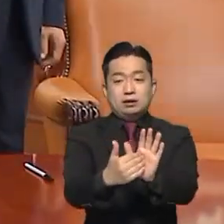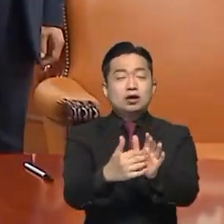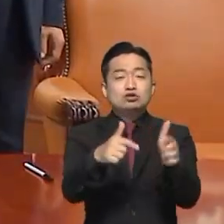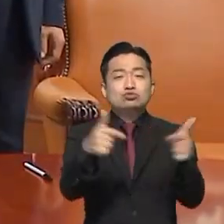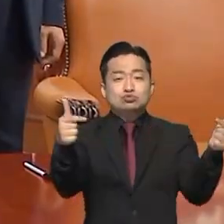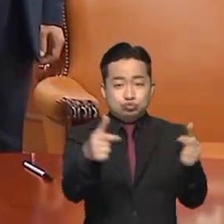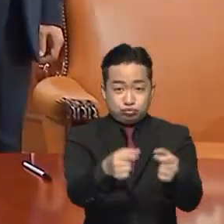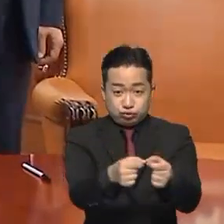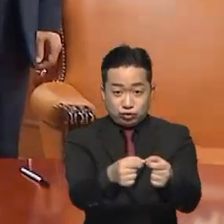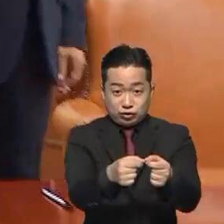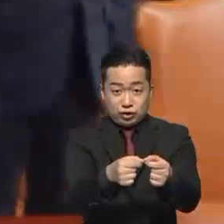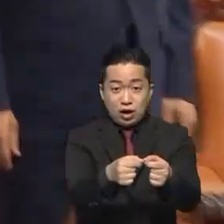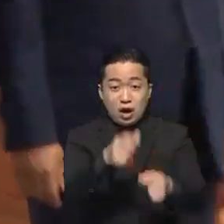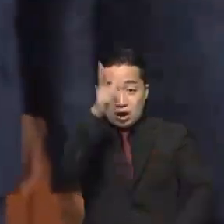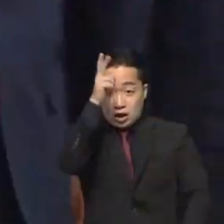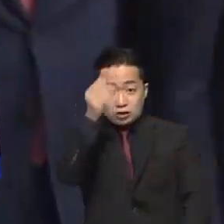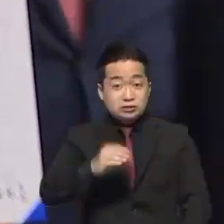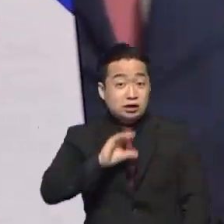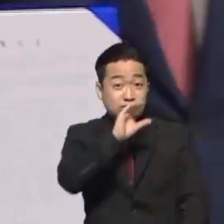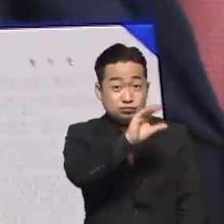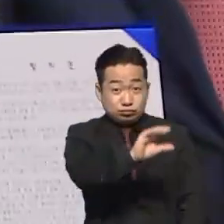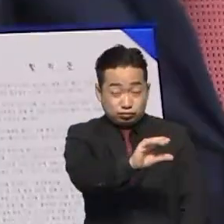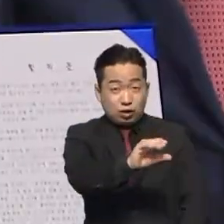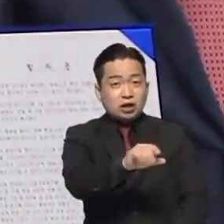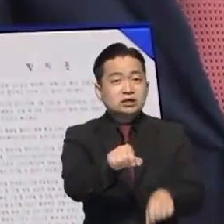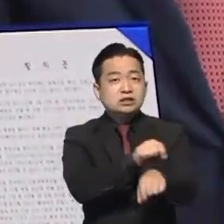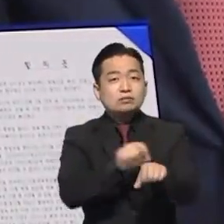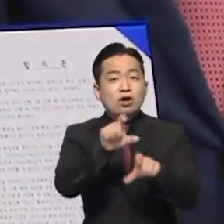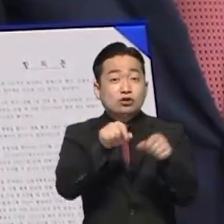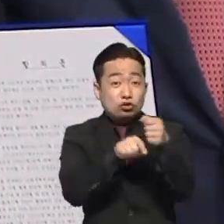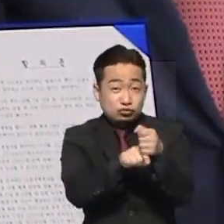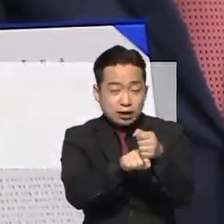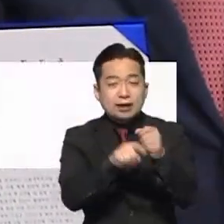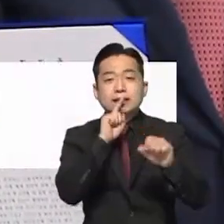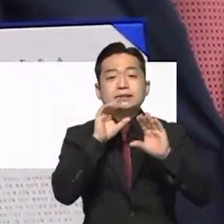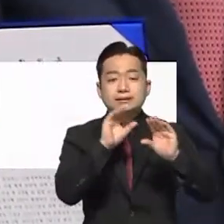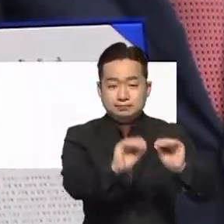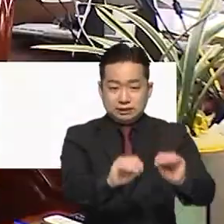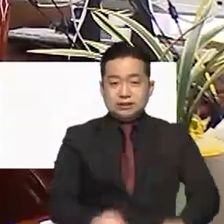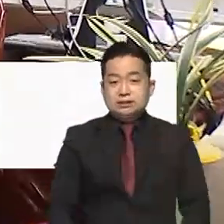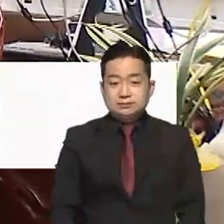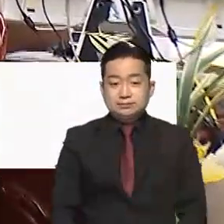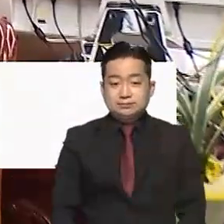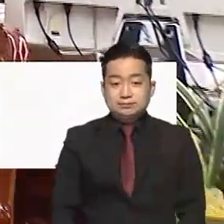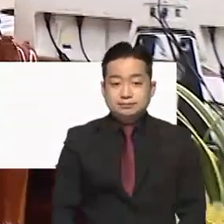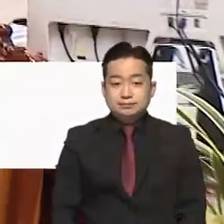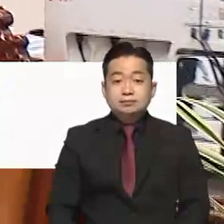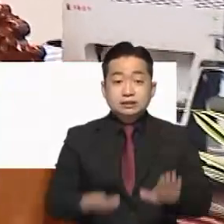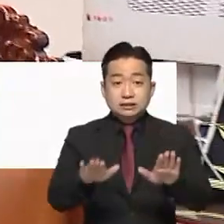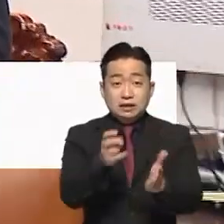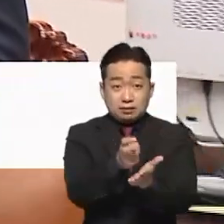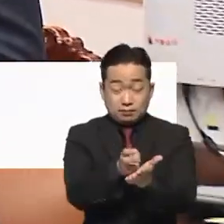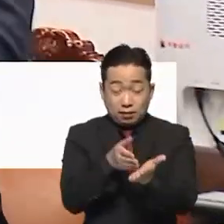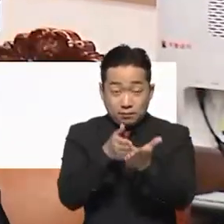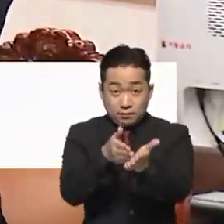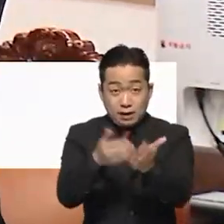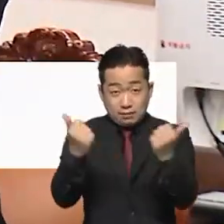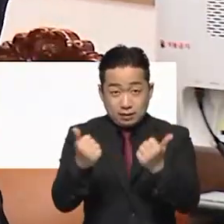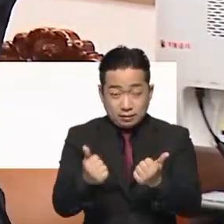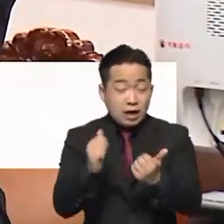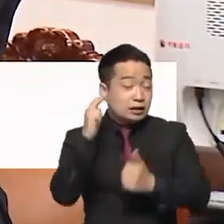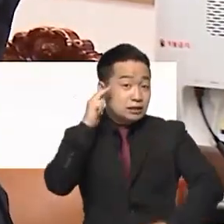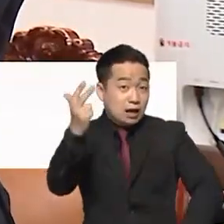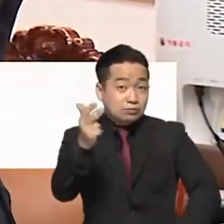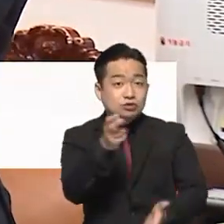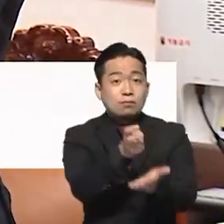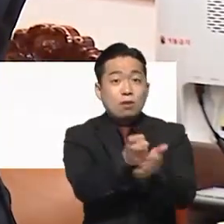사건에 대한 별건 수사 금지 등의 내용이 담겼습니다. 법안은 의장 중재안을 토대로 성안 작업을 거쳐 다음 주 법사위와